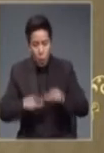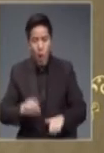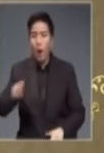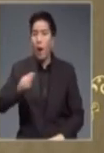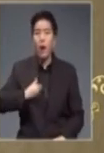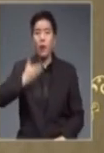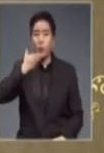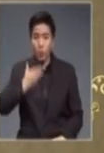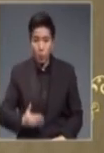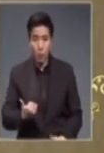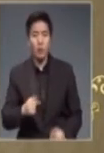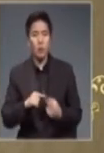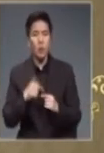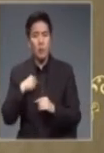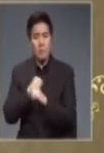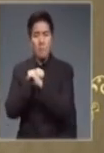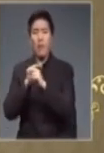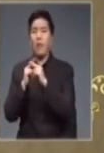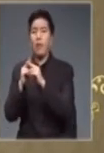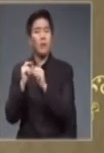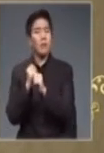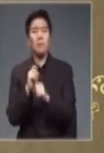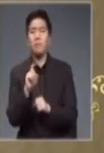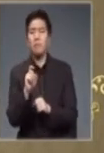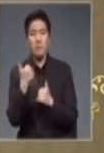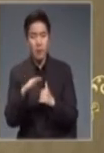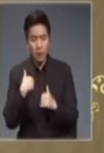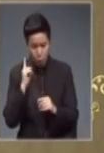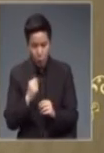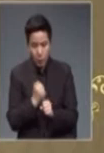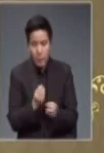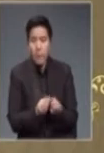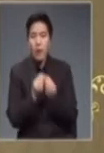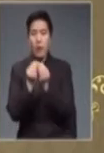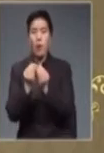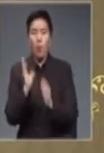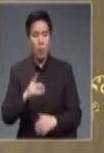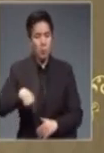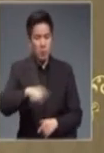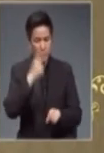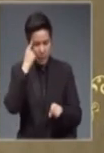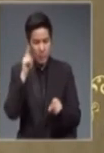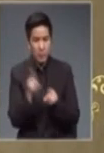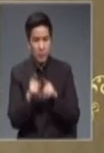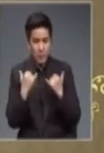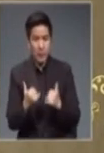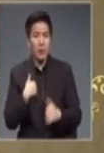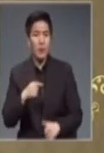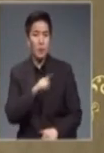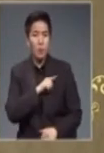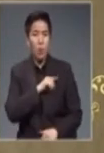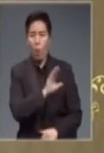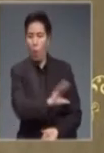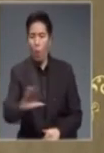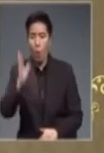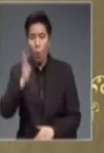จจุบันหากเราไม่รอบคอบไม่ระมัดระวังเท่าที่ควรอาจจะเกิดปัญหาในระยะยาวอย่างไรก็ตามรัฐบาลก็จะพยายามหามา